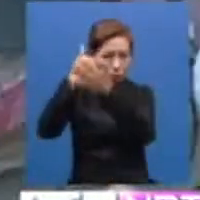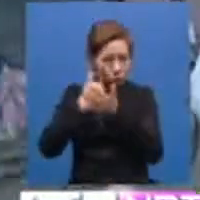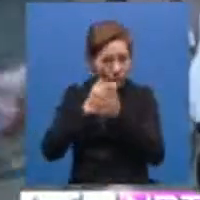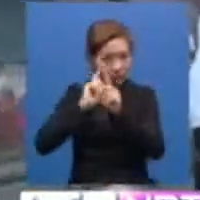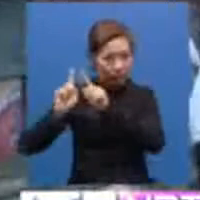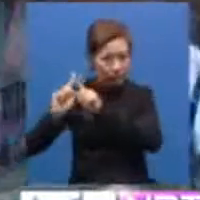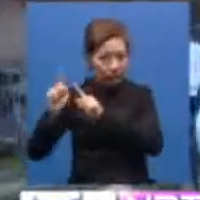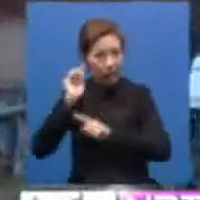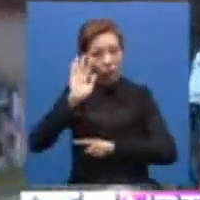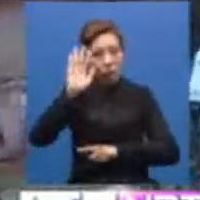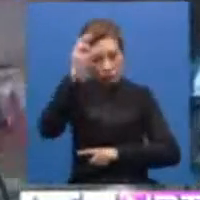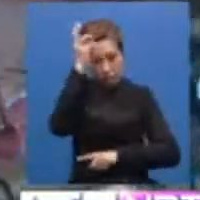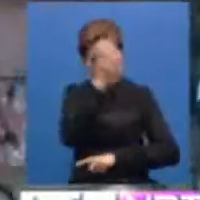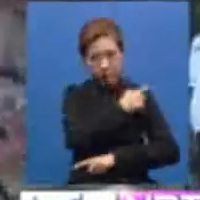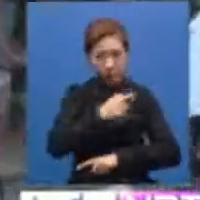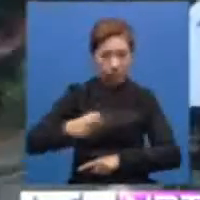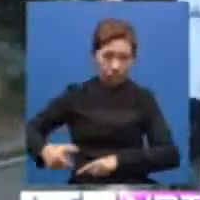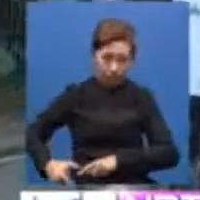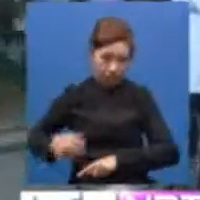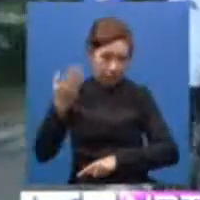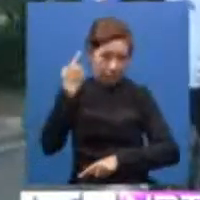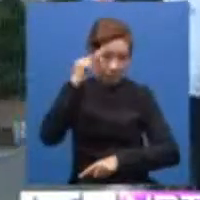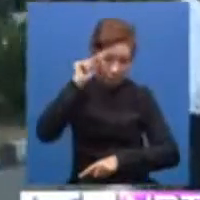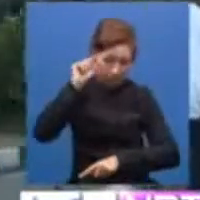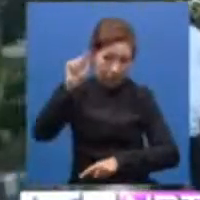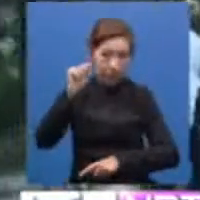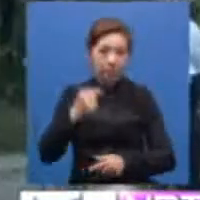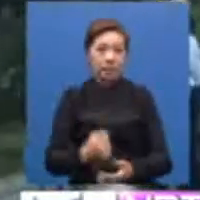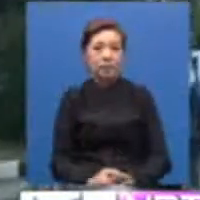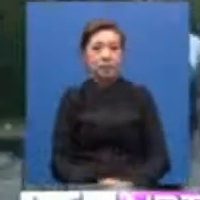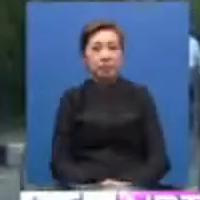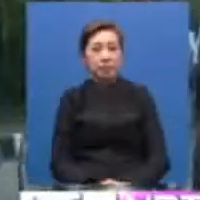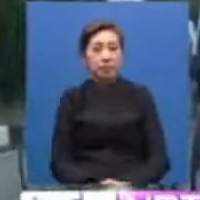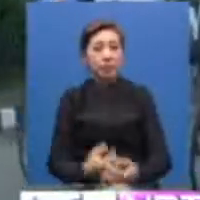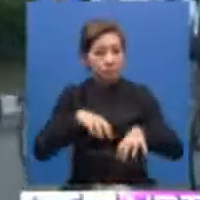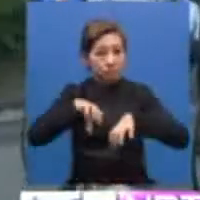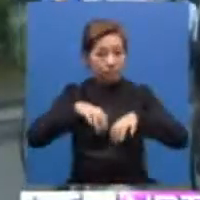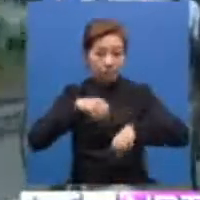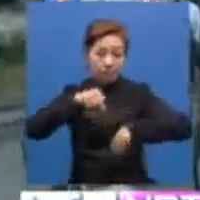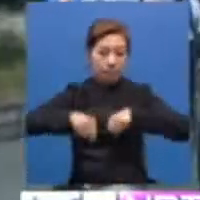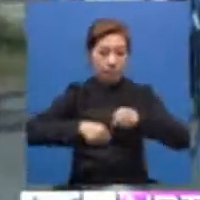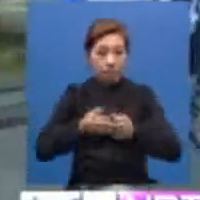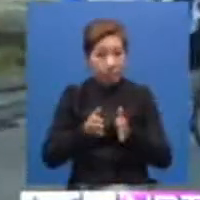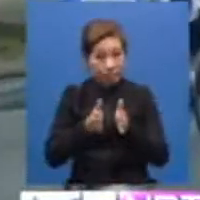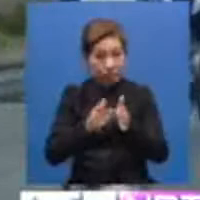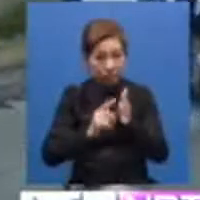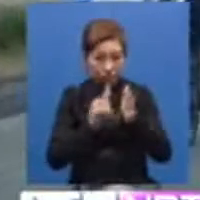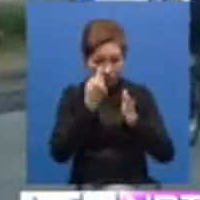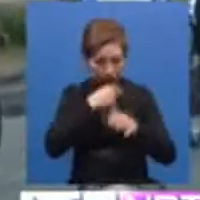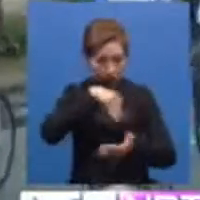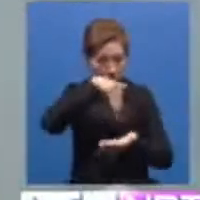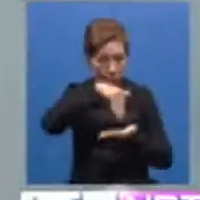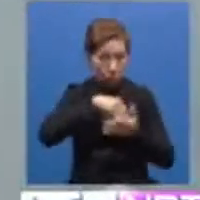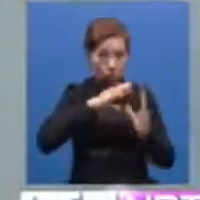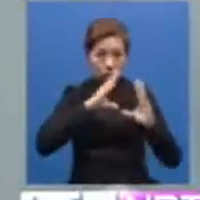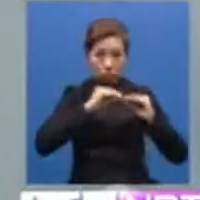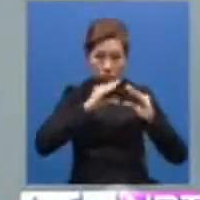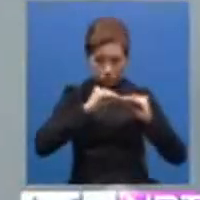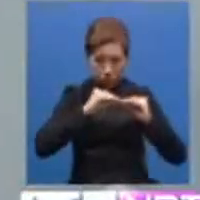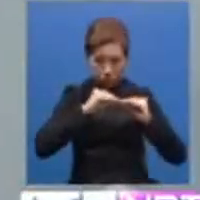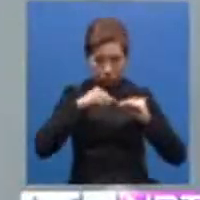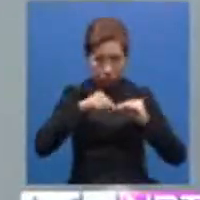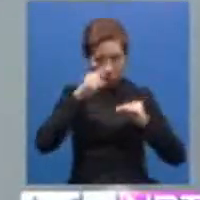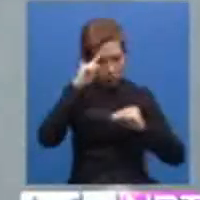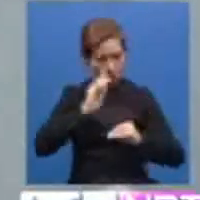ของสมเด็จพระนางเจ้าพระบรมราชินีนาถโดยการปั่นจักรยานจะเริ่มจากศูนย์ประชุมและแสดงสินค้านานา